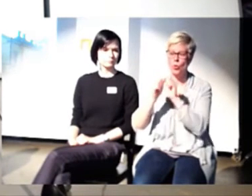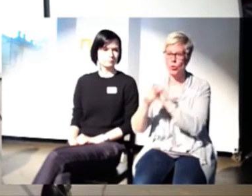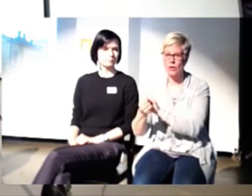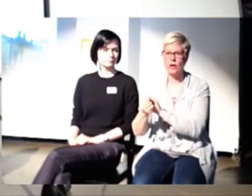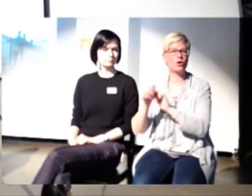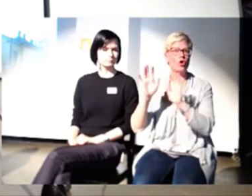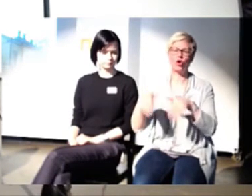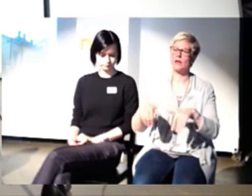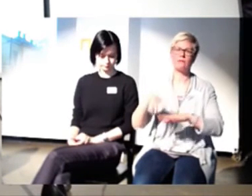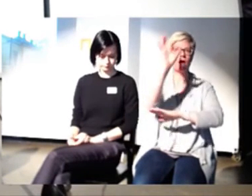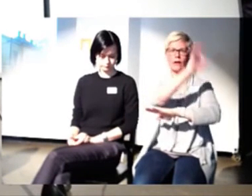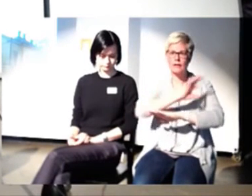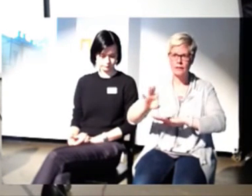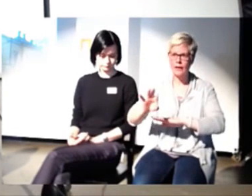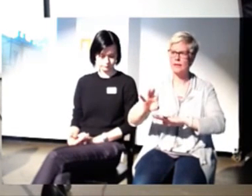muassa arkkitehtejä